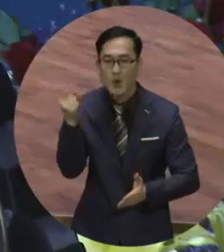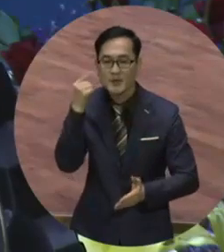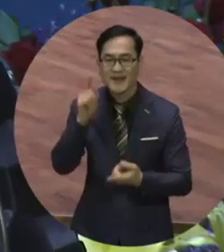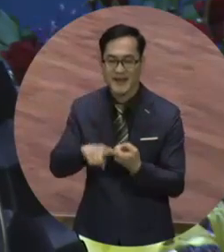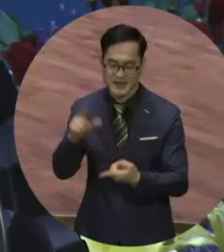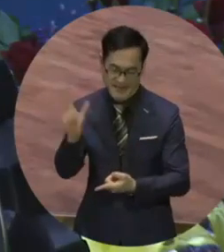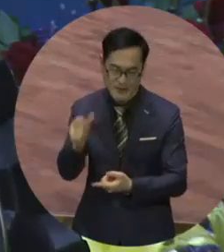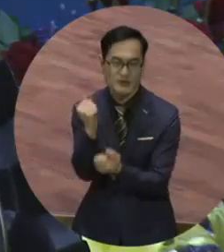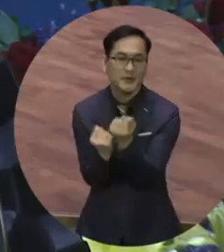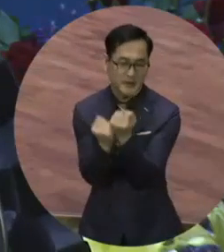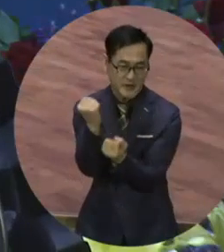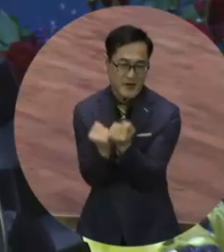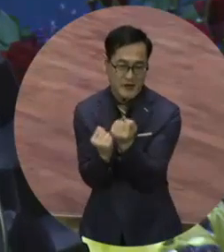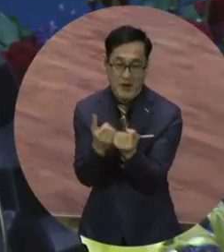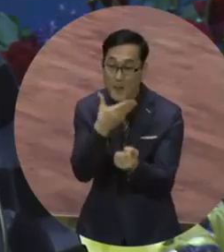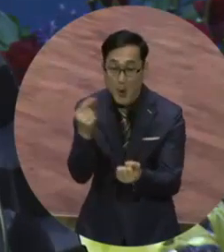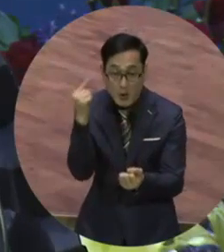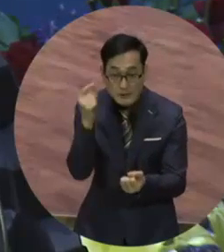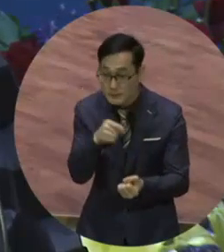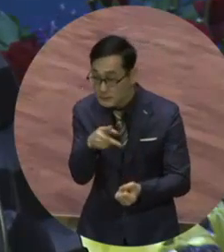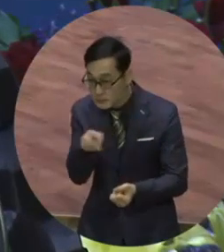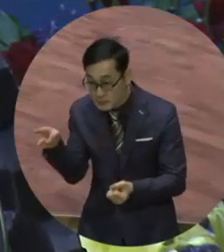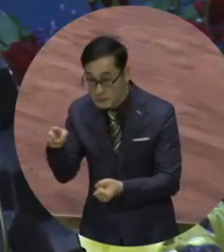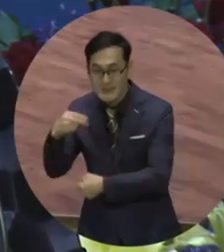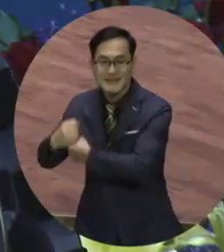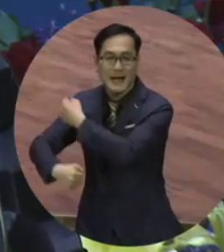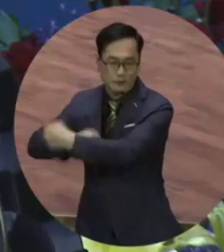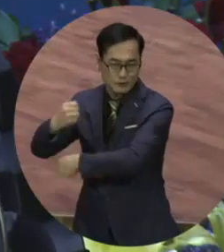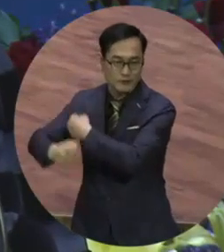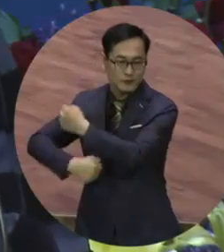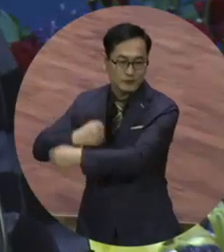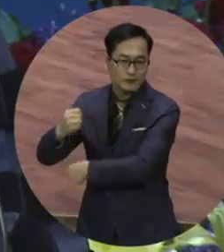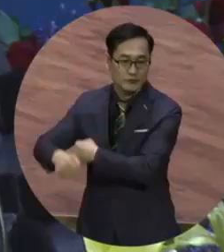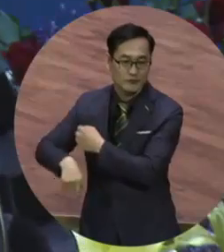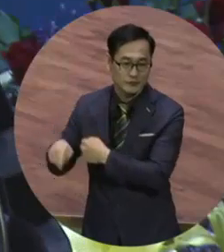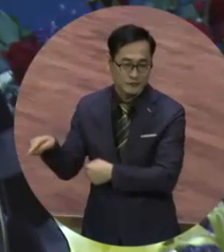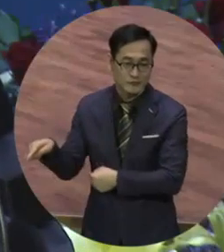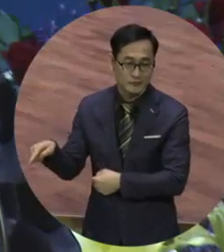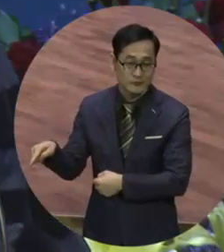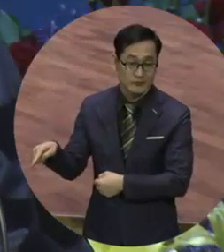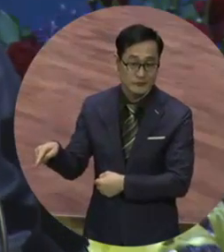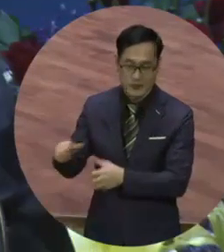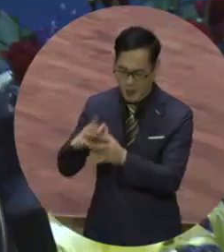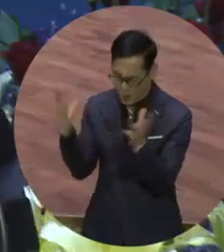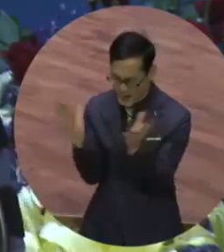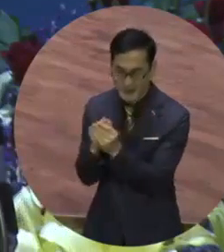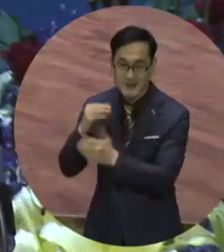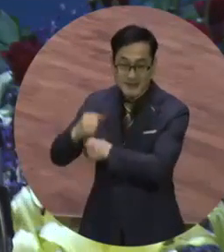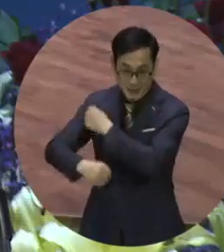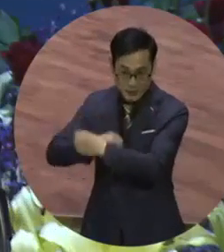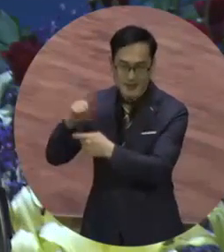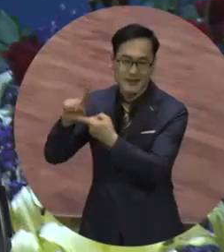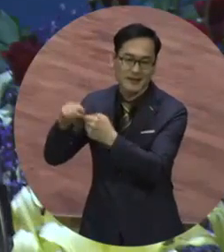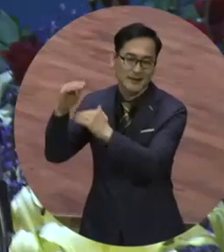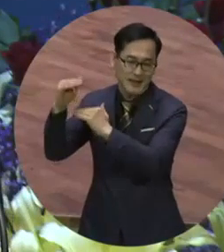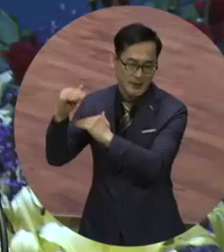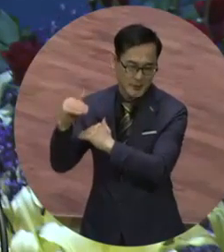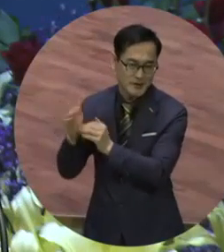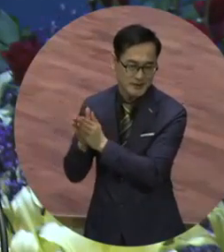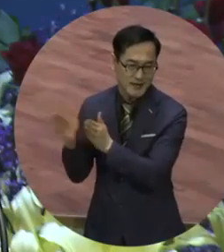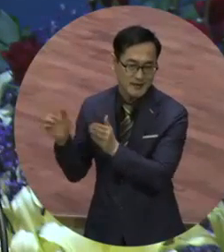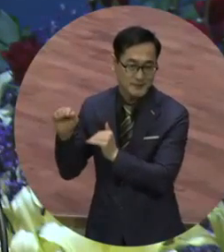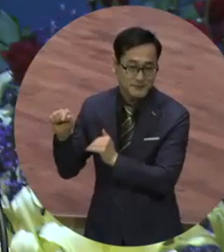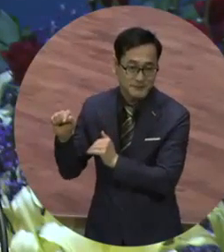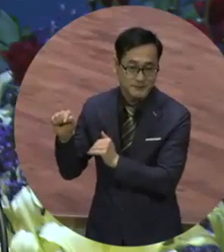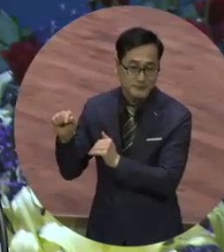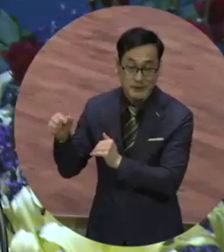너를 자유케 하는 것이다. 완전 자유함을 주는 복음으로 서론을 마무리합니다. 그리고 오늘